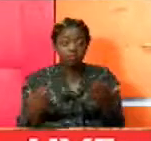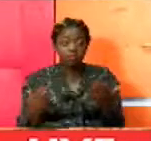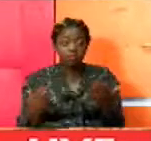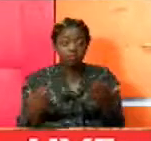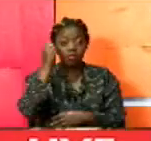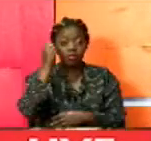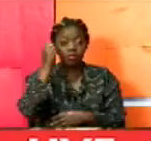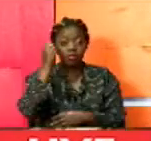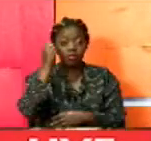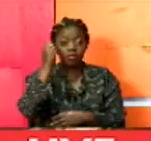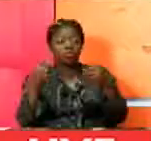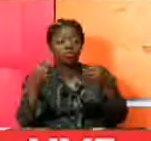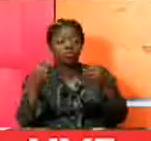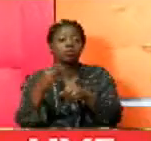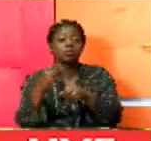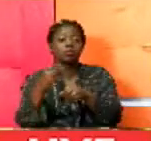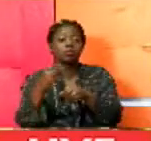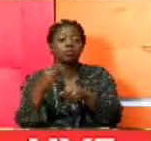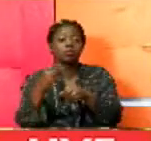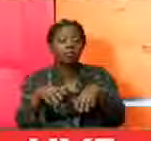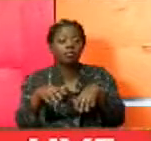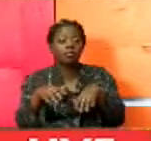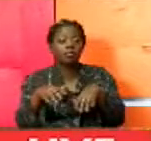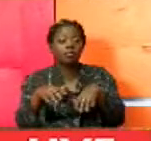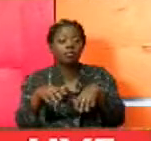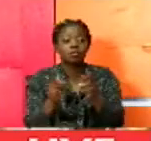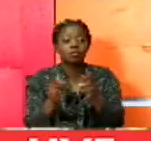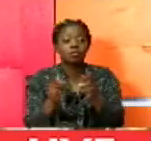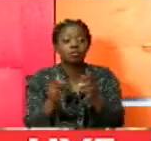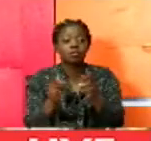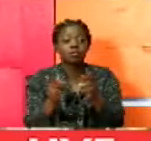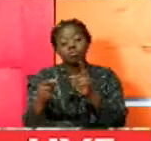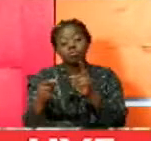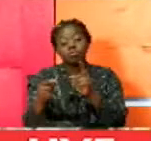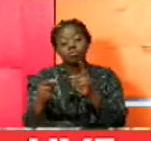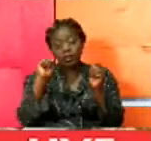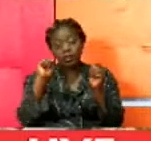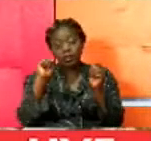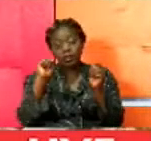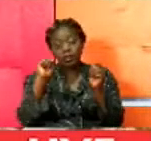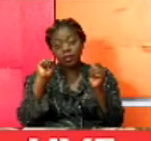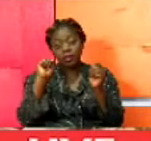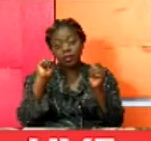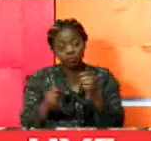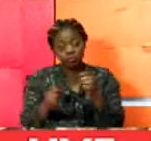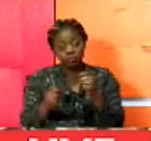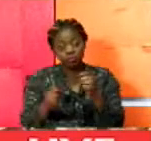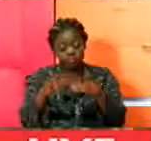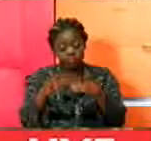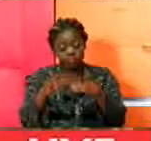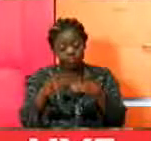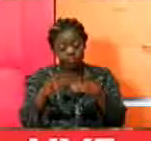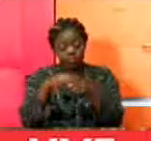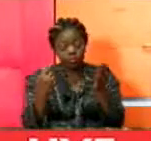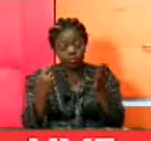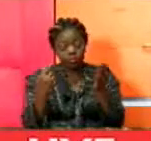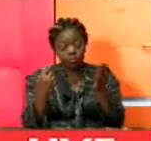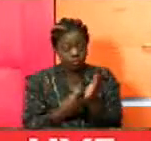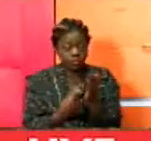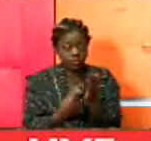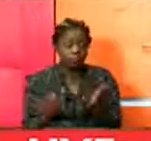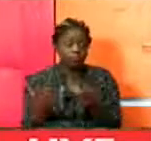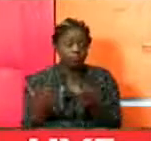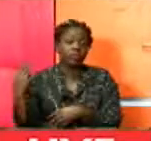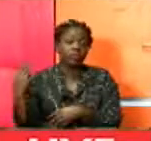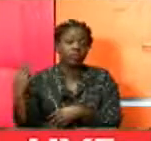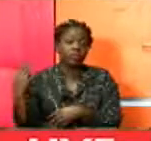amaaso n'awa obudde ennimiro ze era n'asaba Nnayuganda okumwegattako basobole okukyusa ebyobulimi mu ggwanga. Lockdown lwamala